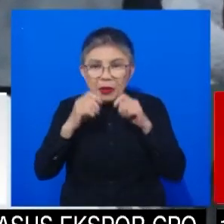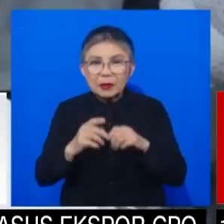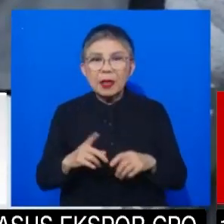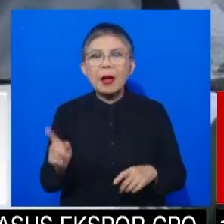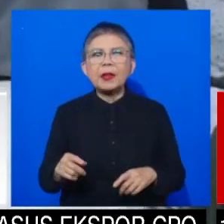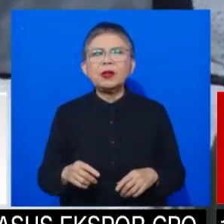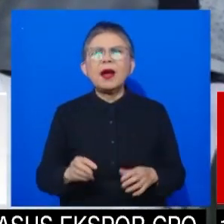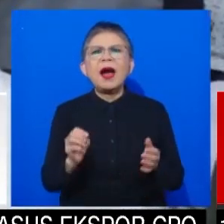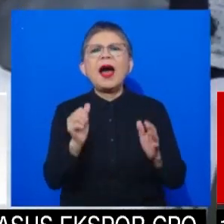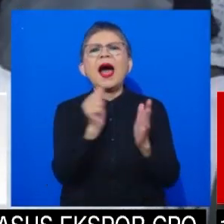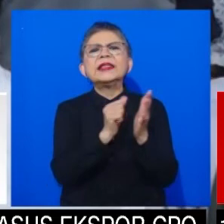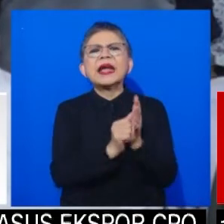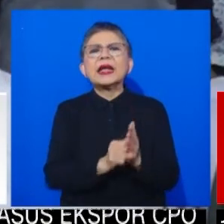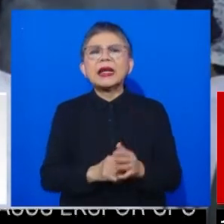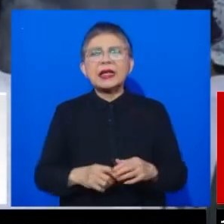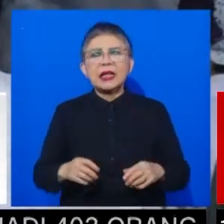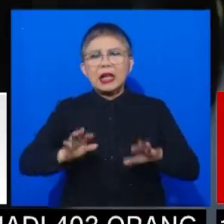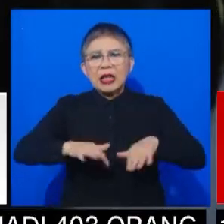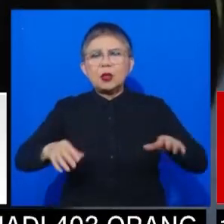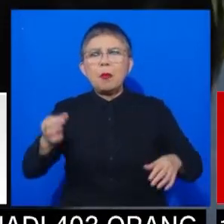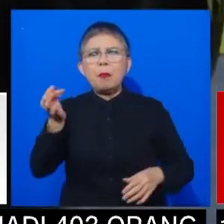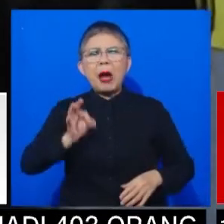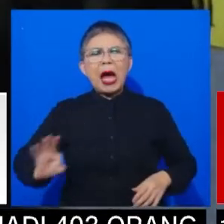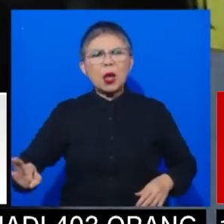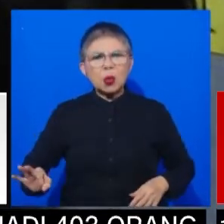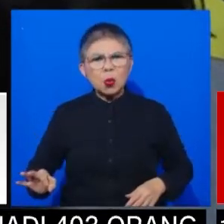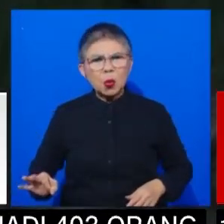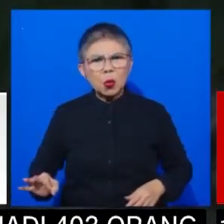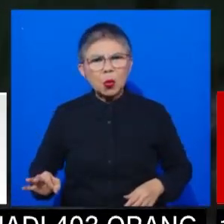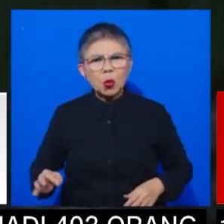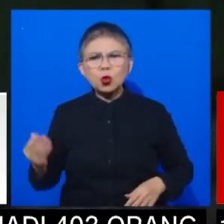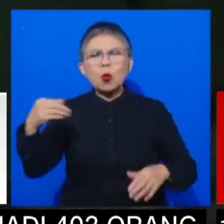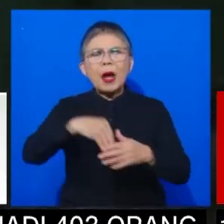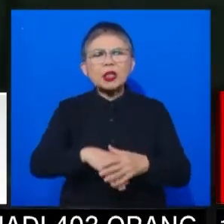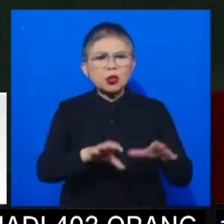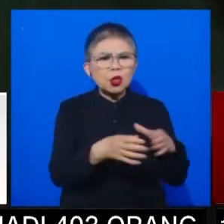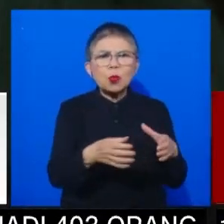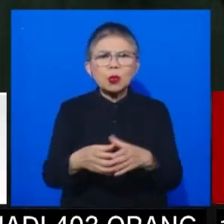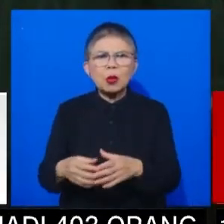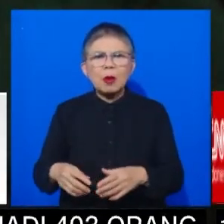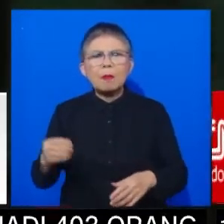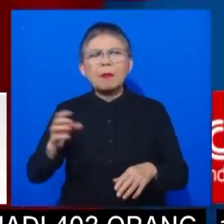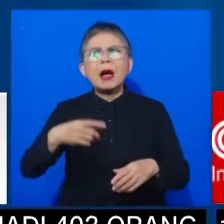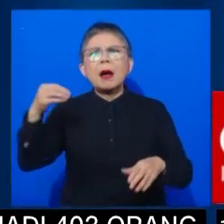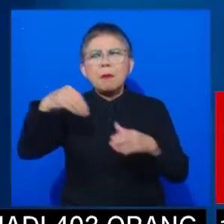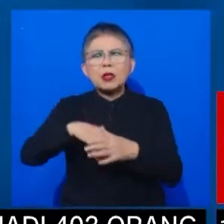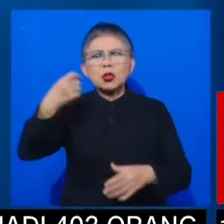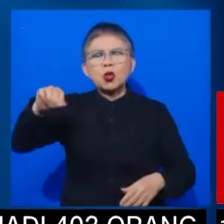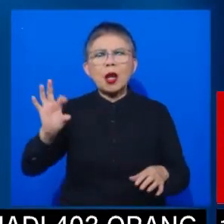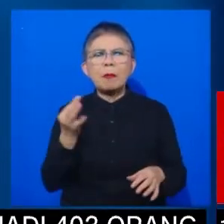sebagai tradisi bagi siswa baru dari kakak kelas dan para alumni untuk masuk ke dalam kelompok tawuran.